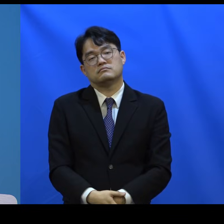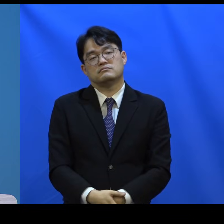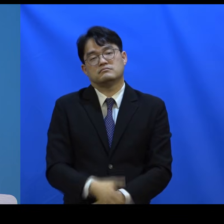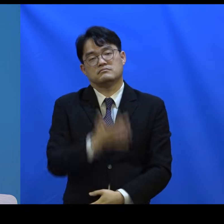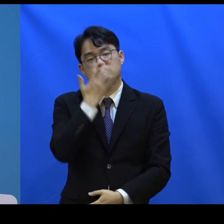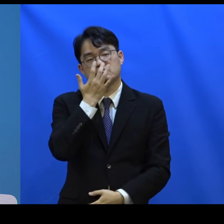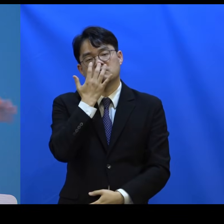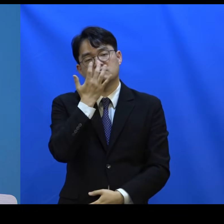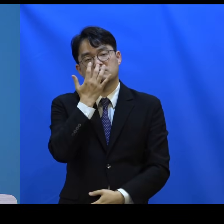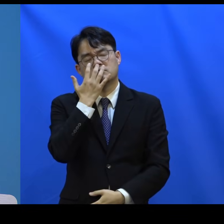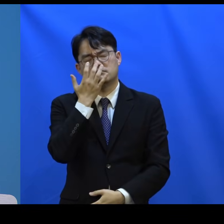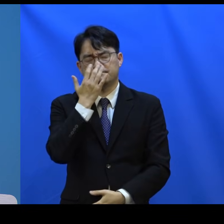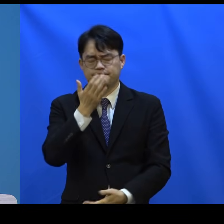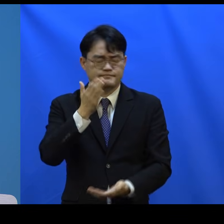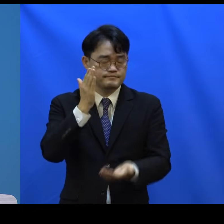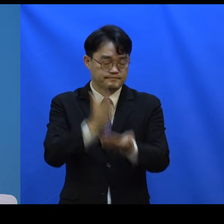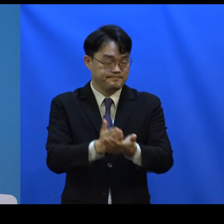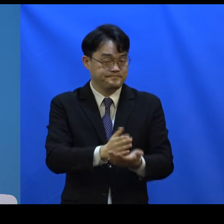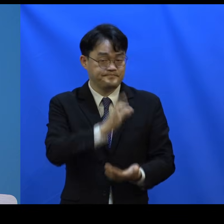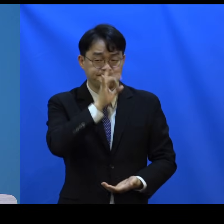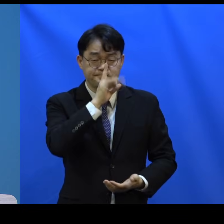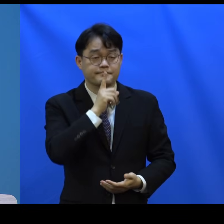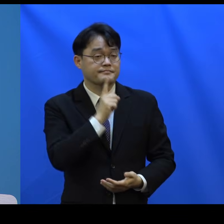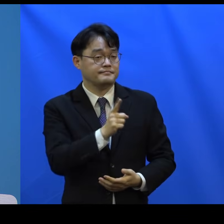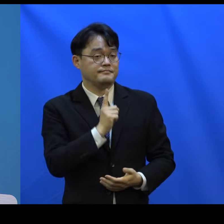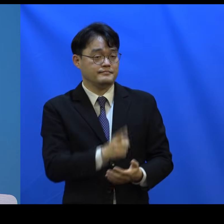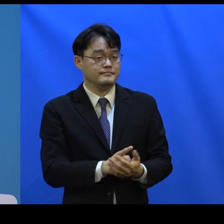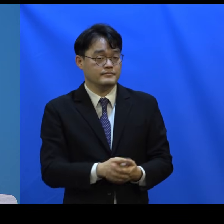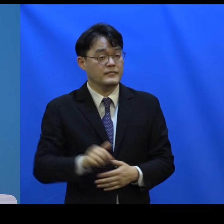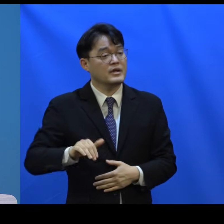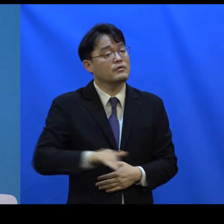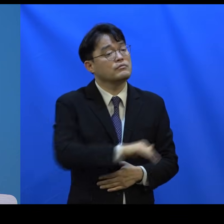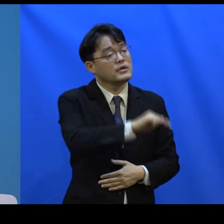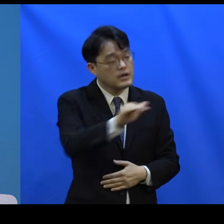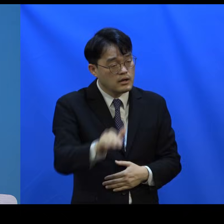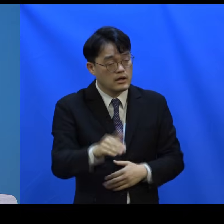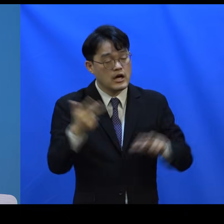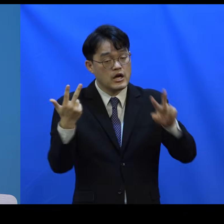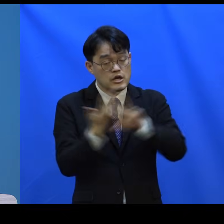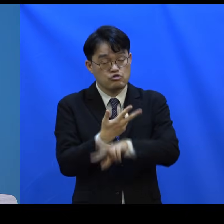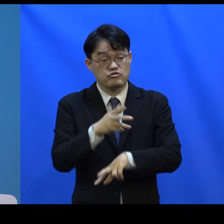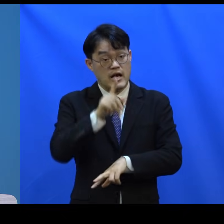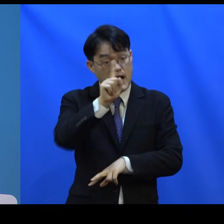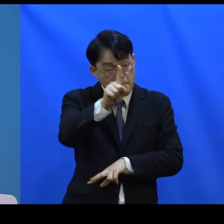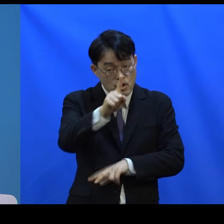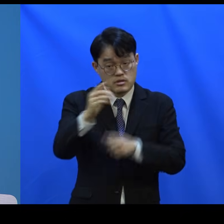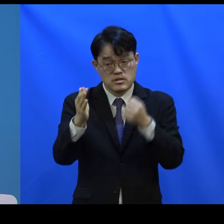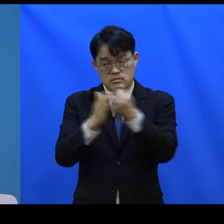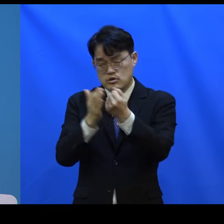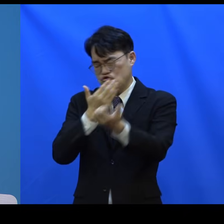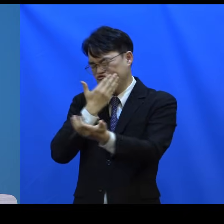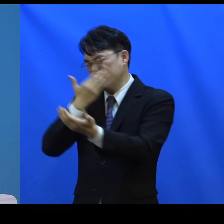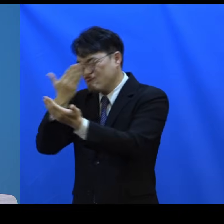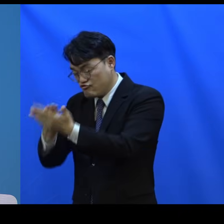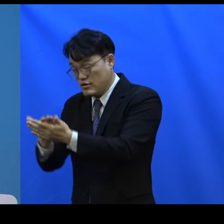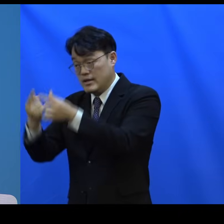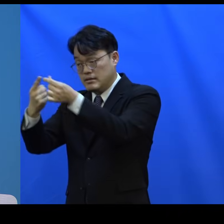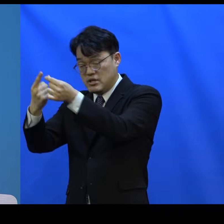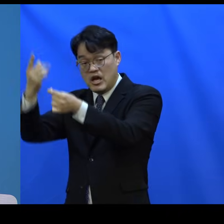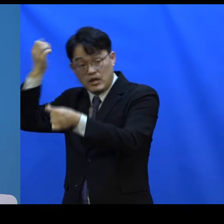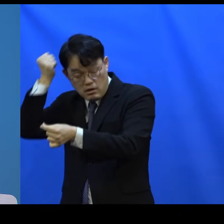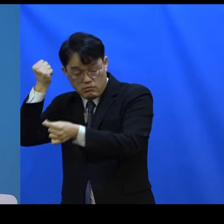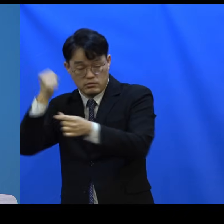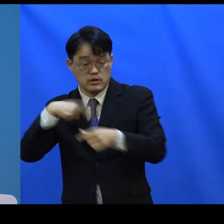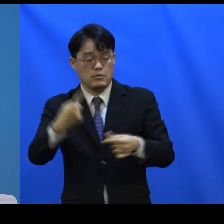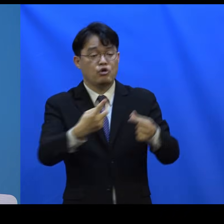향한 마음이 이 주일날 이 드리는 예배의 시간을 통해 우리의 마음이 드러나는 거예요. 우리의 마음의 상태에 따라서 예배가 달라져요. 그래서